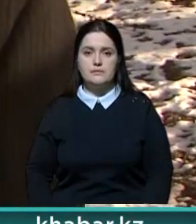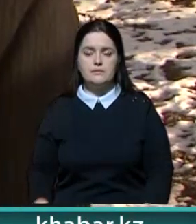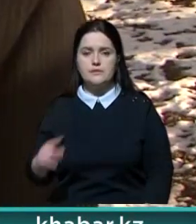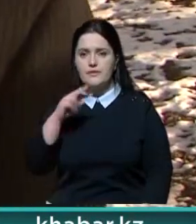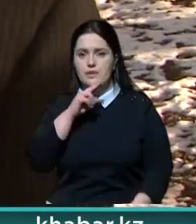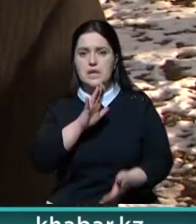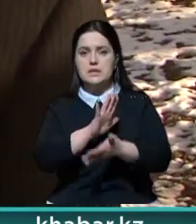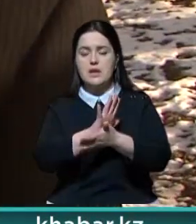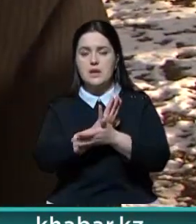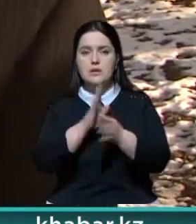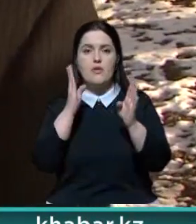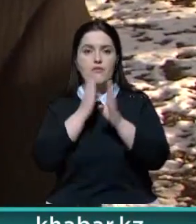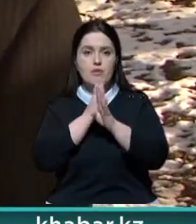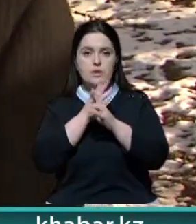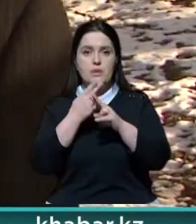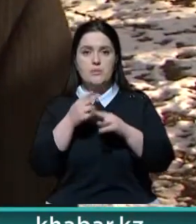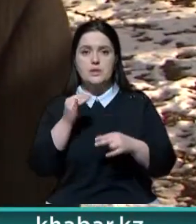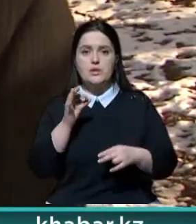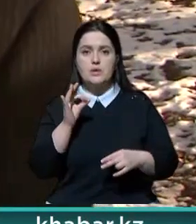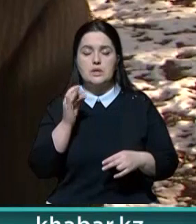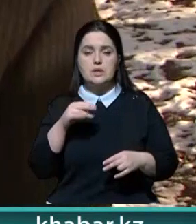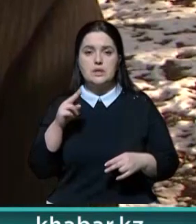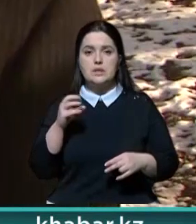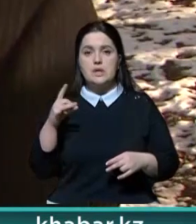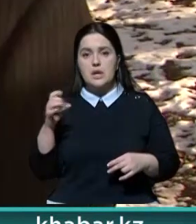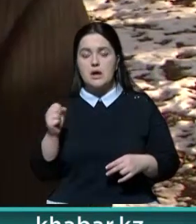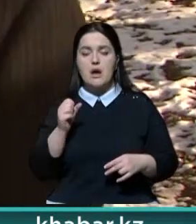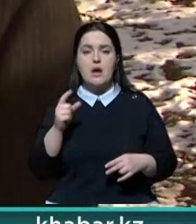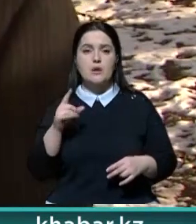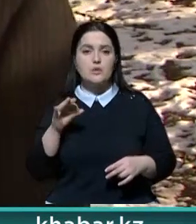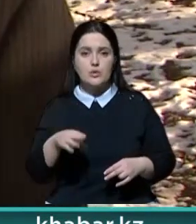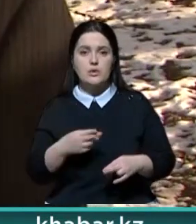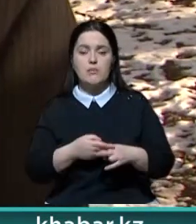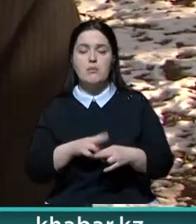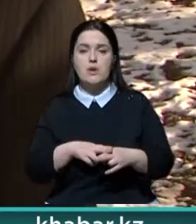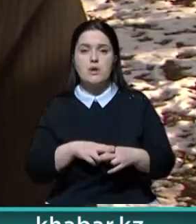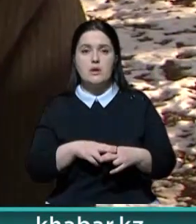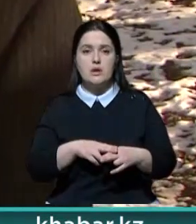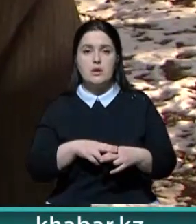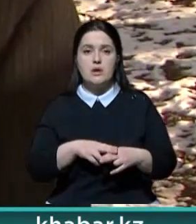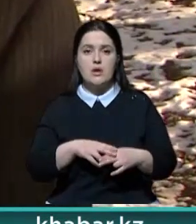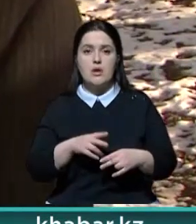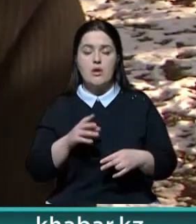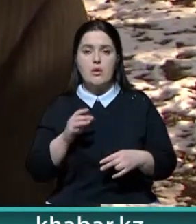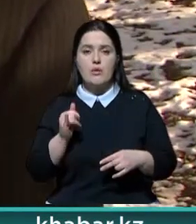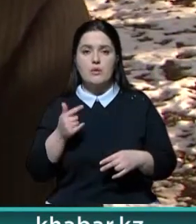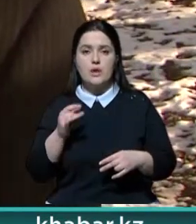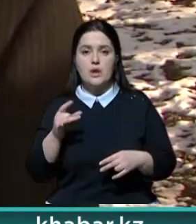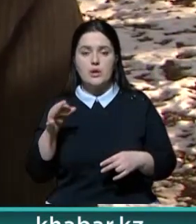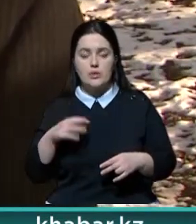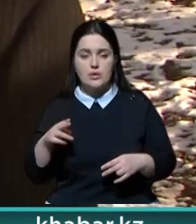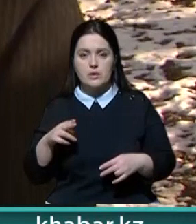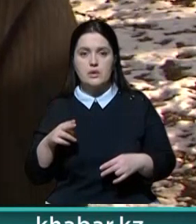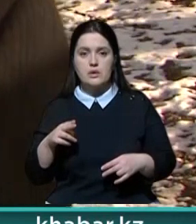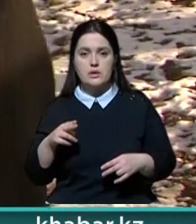загрязнения воздуха являются диоксид серы, оксид азота, оксид углерода. Диоксид